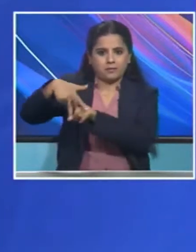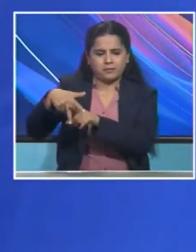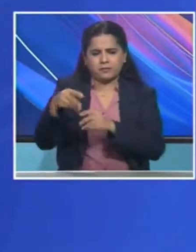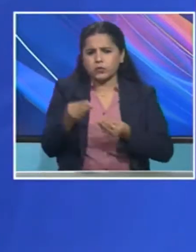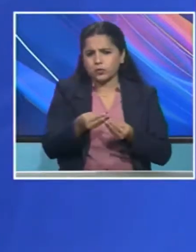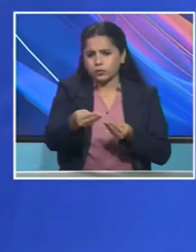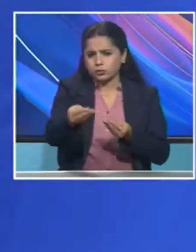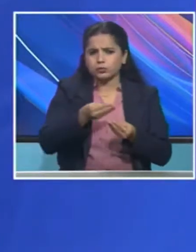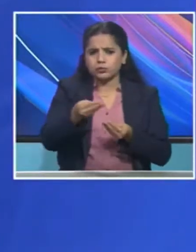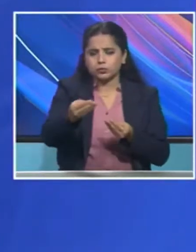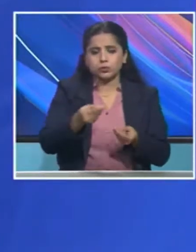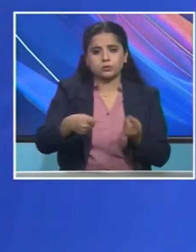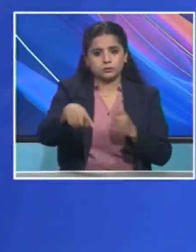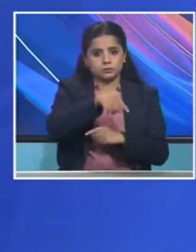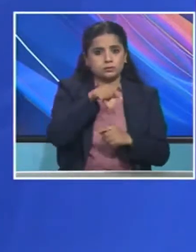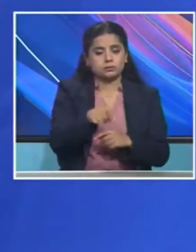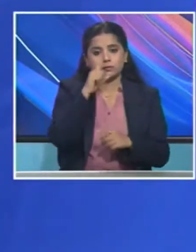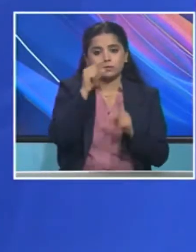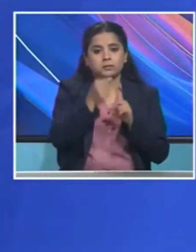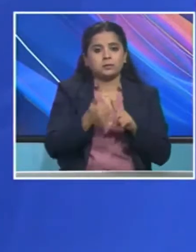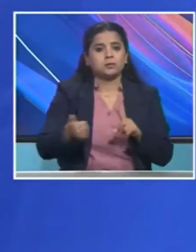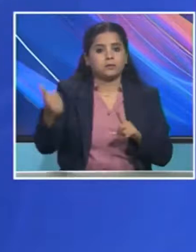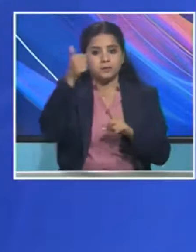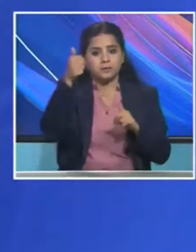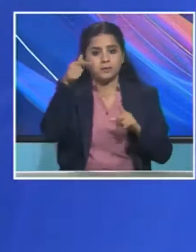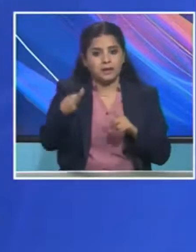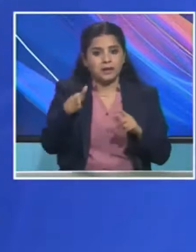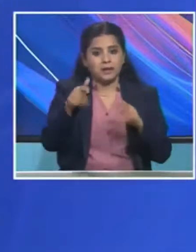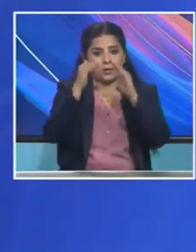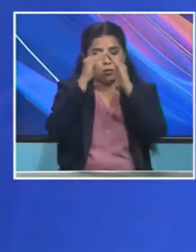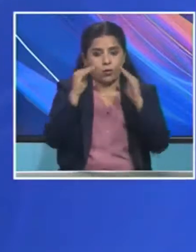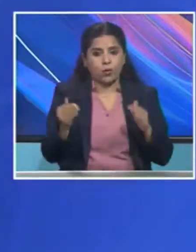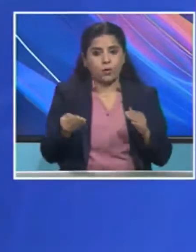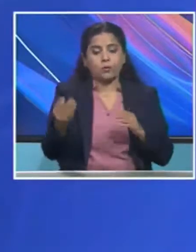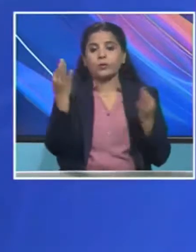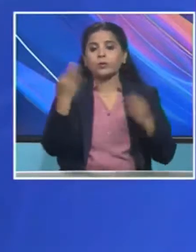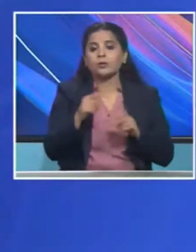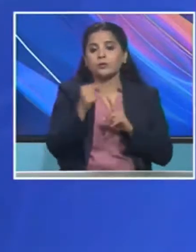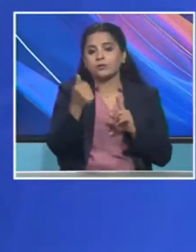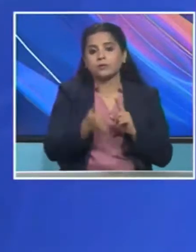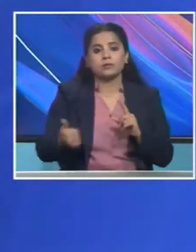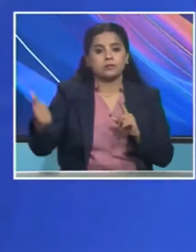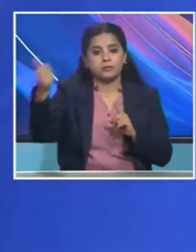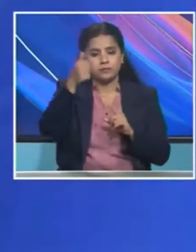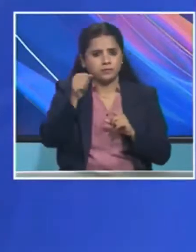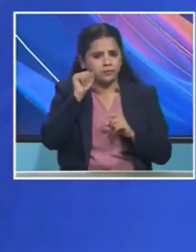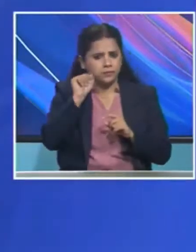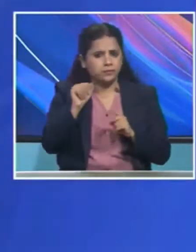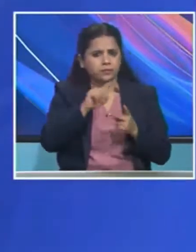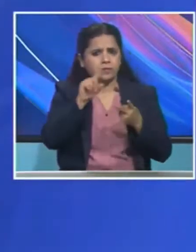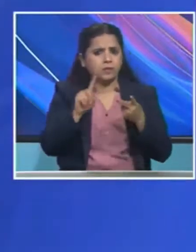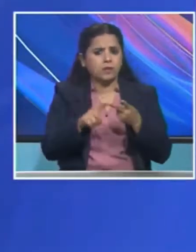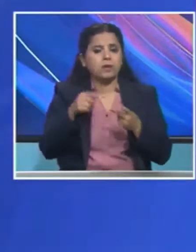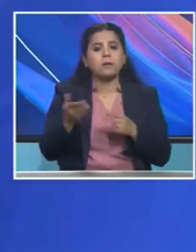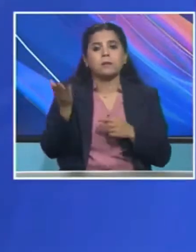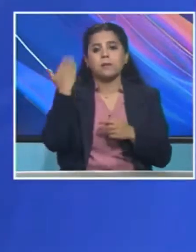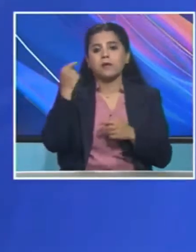कुछ ही देर में यहां राष्ट्रपति भवन से नव निर्वाचित राष्ट्रपति और निवर्तमान